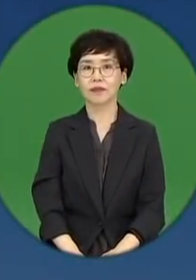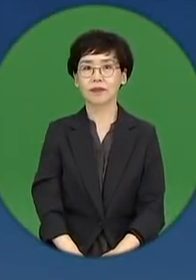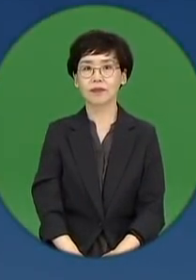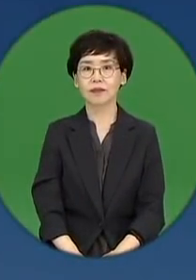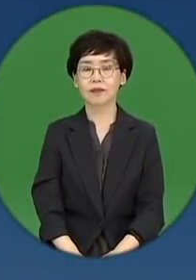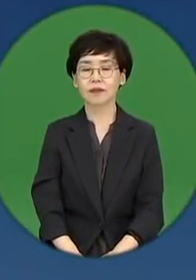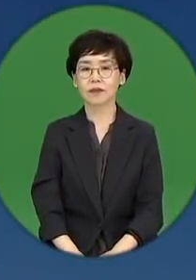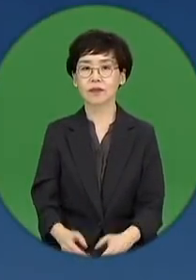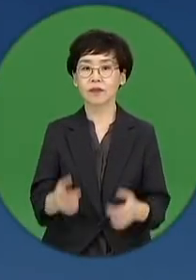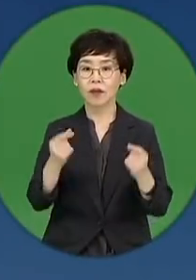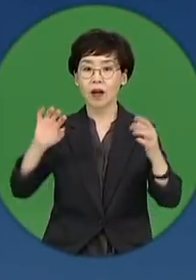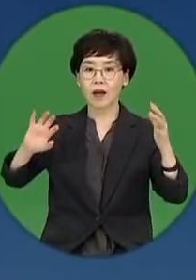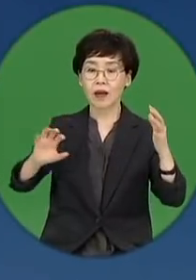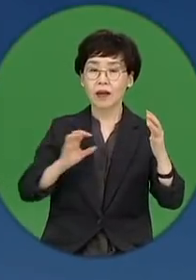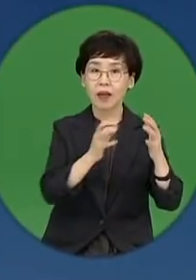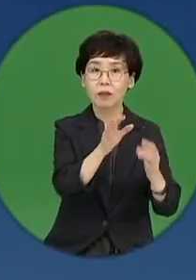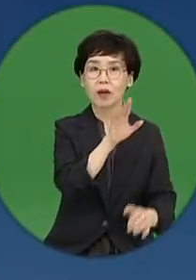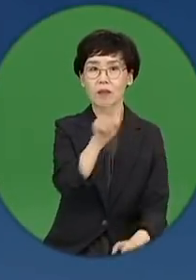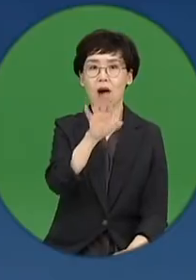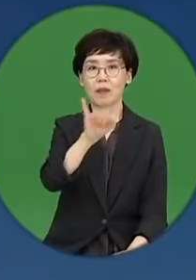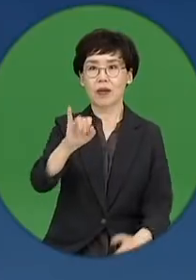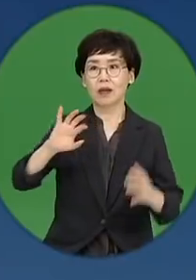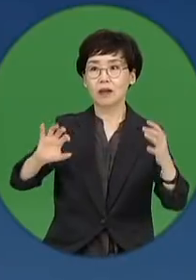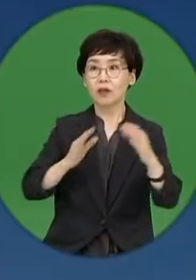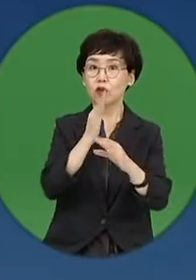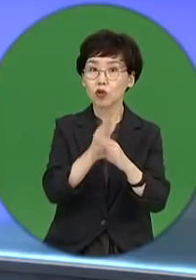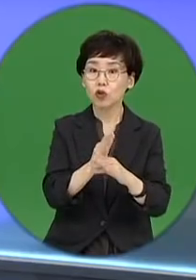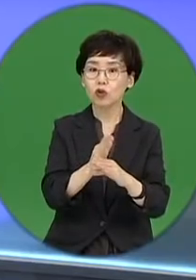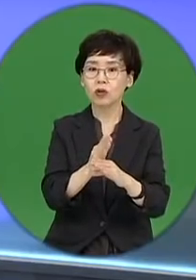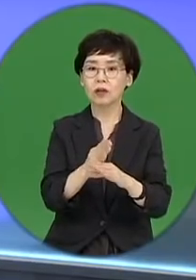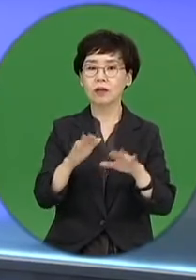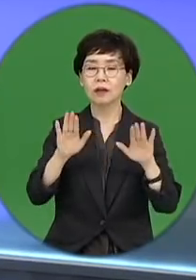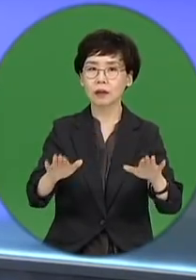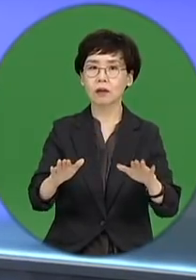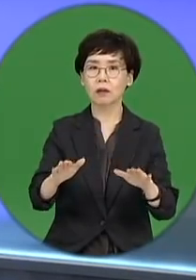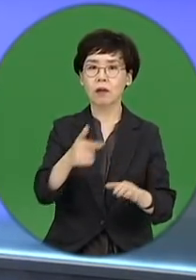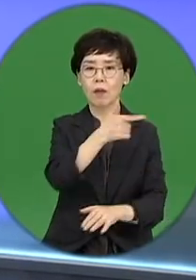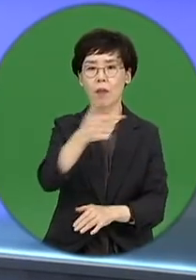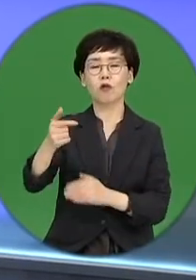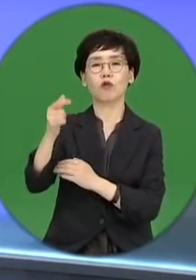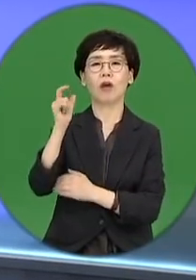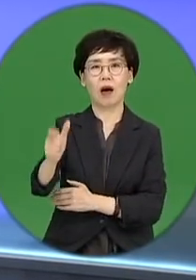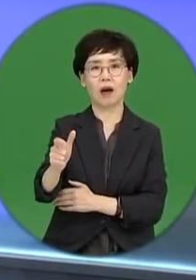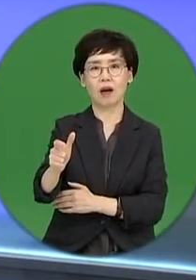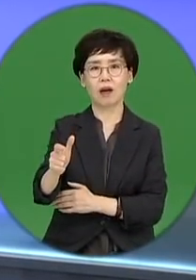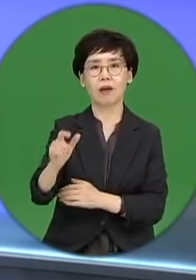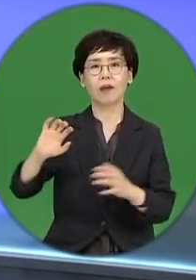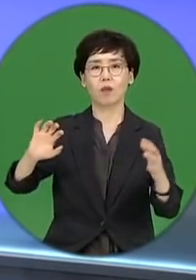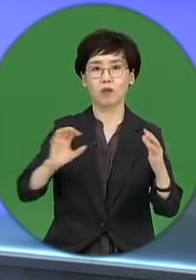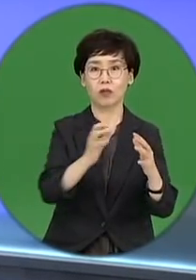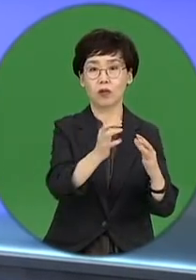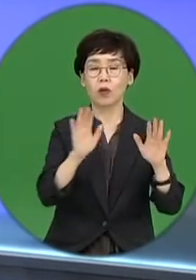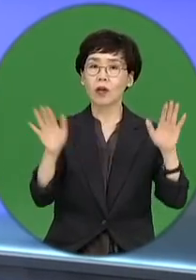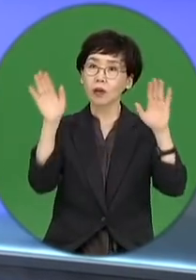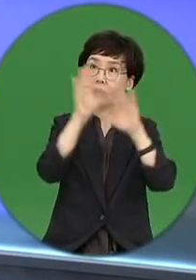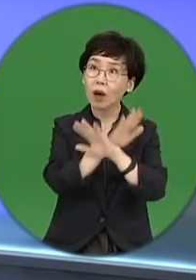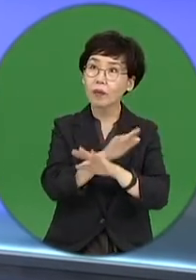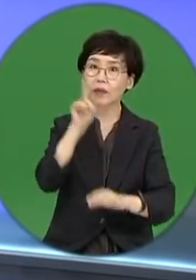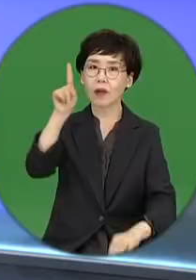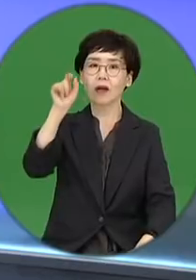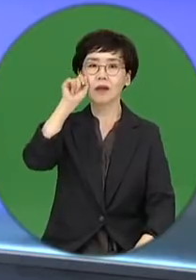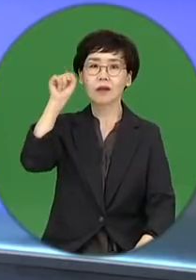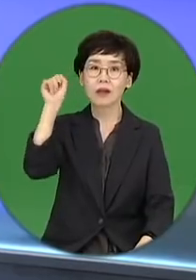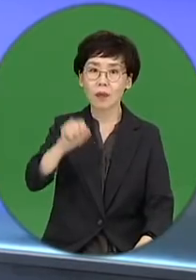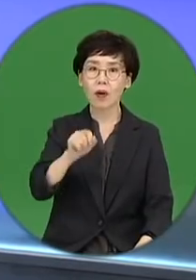교수님 이렇게 태풍 바비가 올라오고 있고 위력은 여전히 매우 강, 아주 강력한 태풍입니다. 오늘 밤과 내일 새벽,